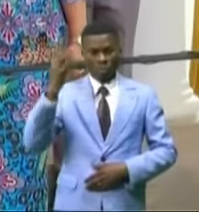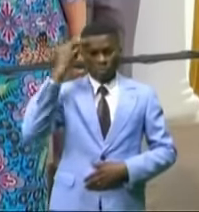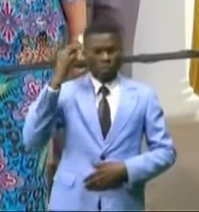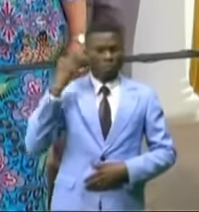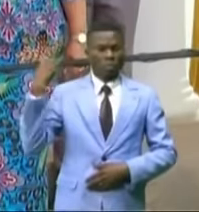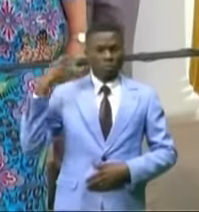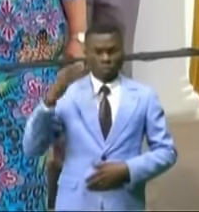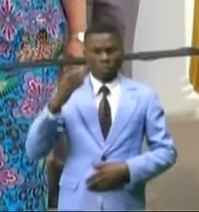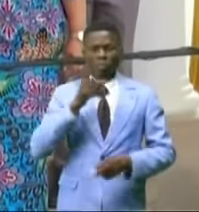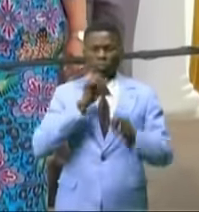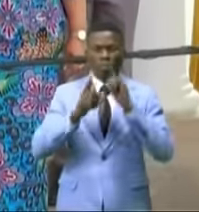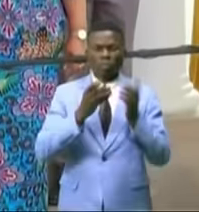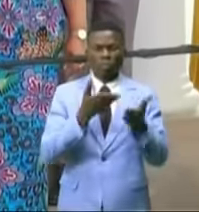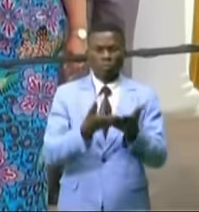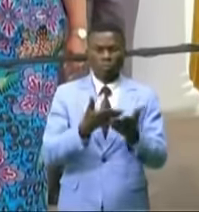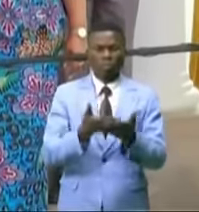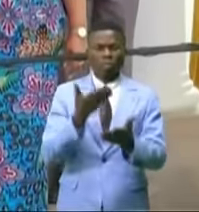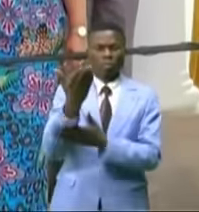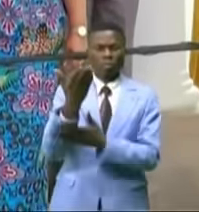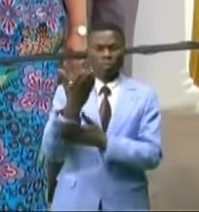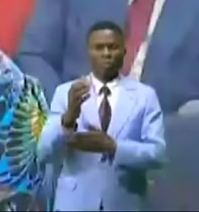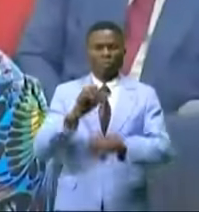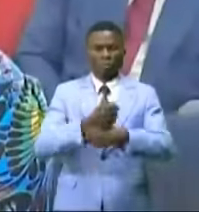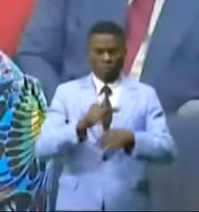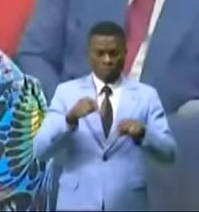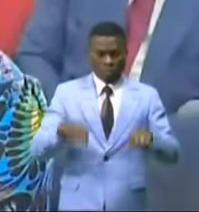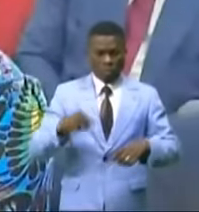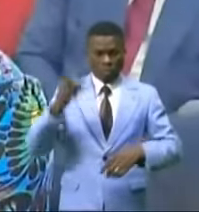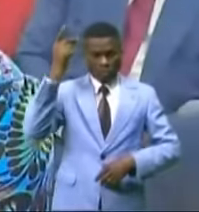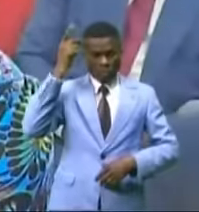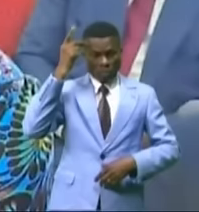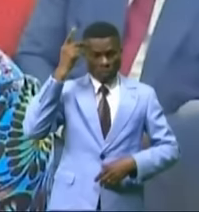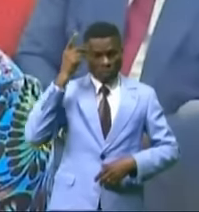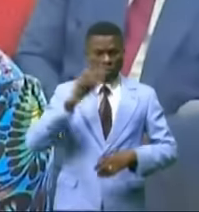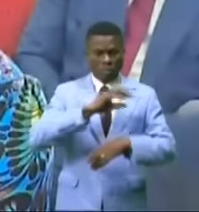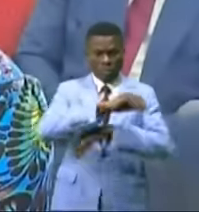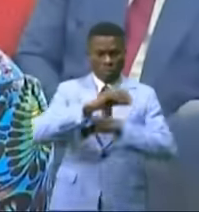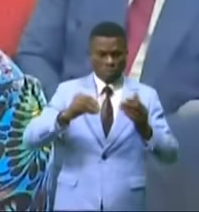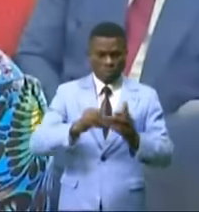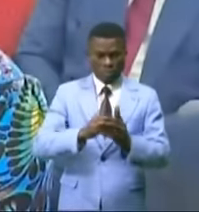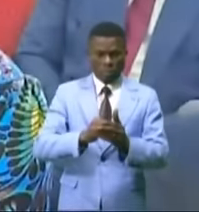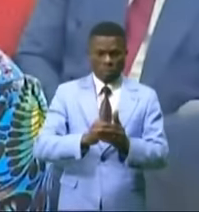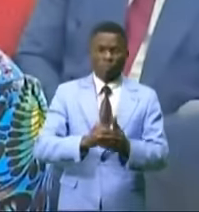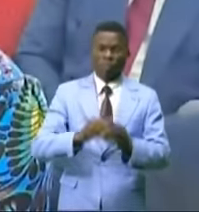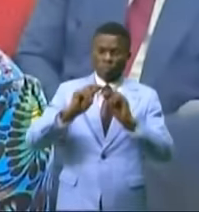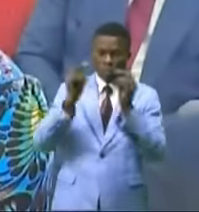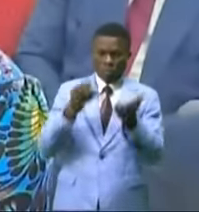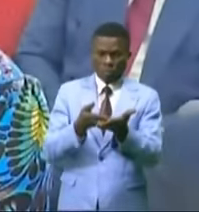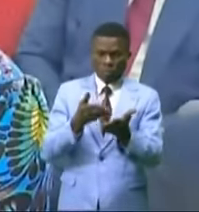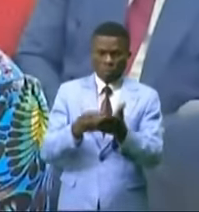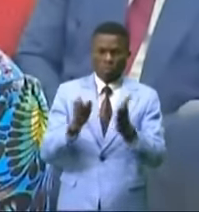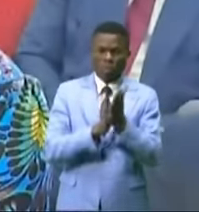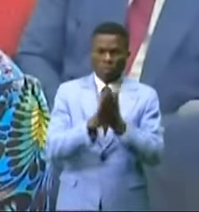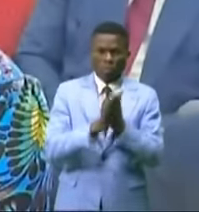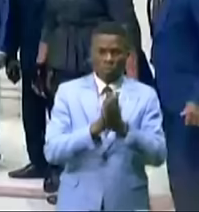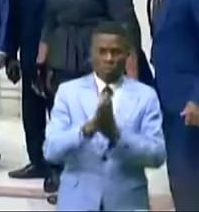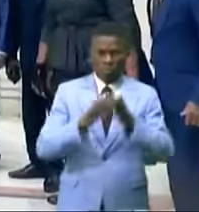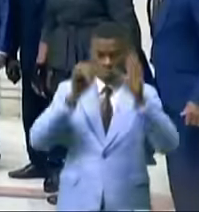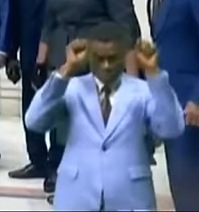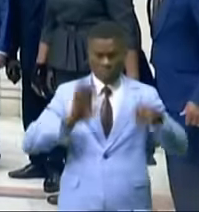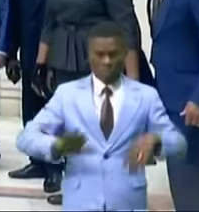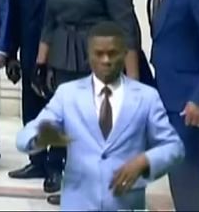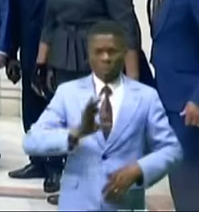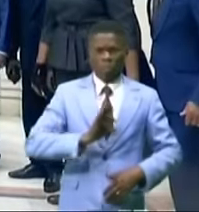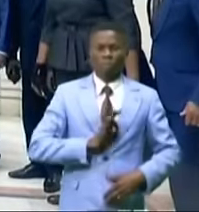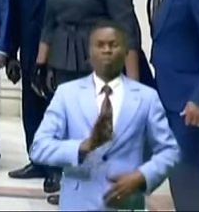a mené un lobbying pour l'installation à Kinshasa du centre d'arbitrage de l'OADA, tel que souhaité par le chef de l'État